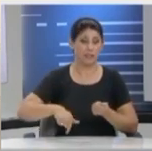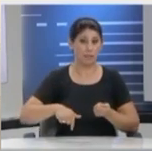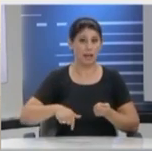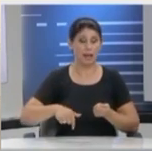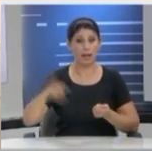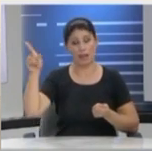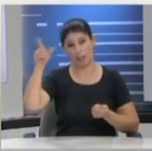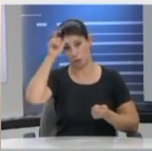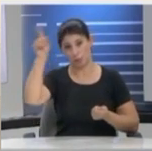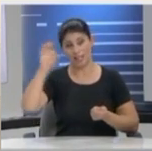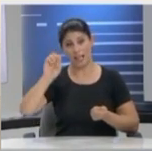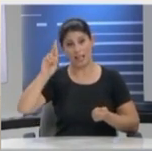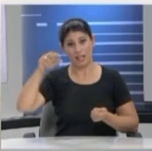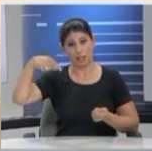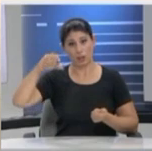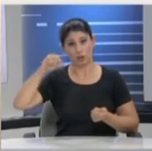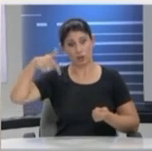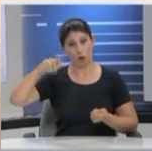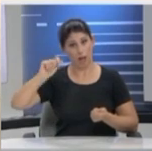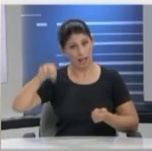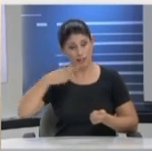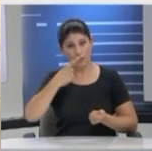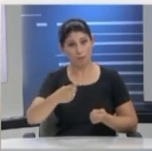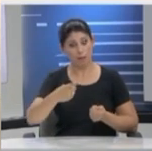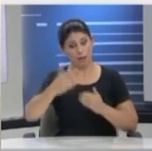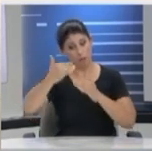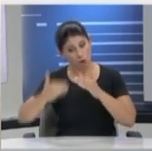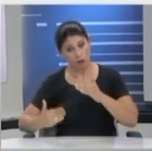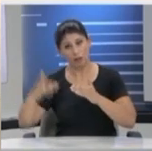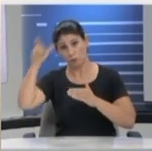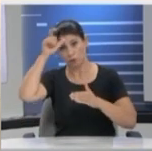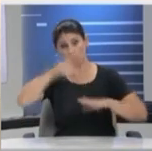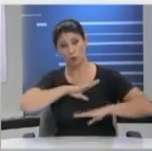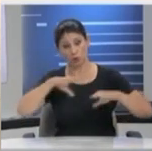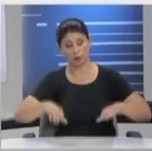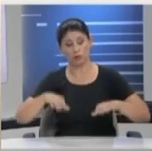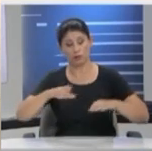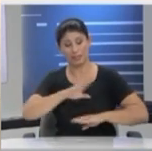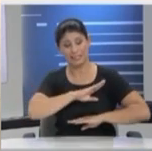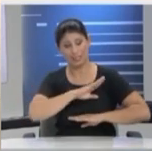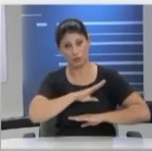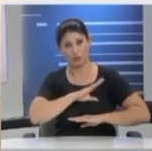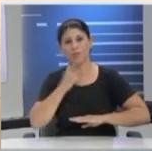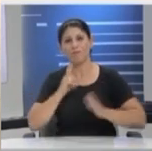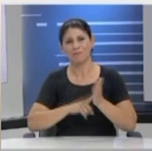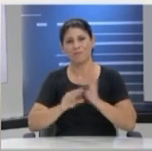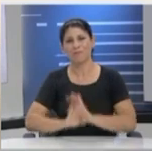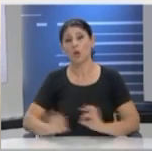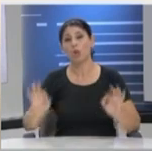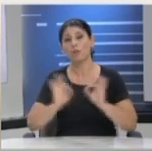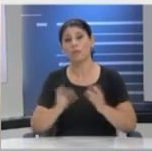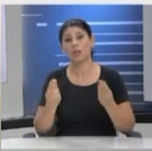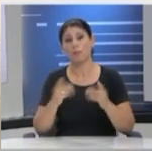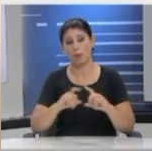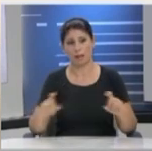Ερντογάν δήλωσε ότι μπορεί να πάει και πιο κάτω από ότι είναι ο τουρκικός στρατός. Άρα πρέπει να είμαστε προετοιμασμένοι για